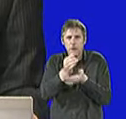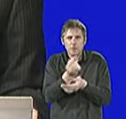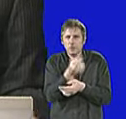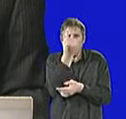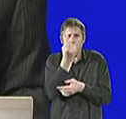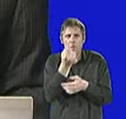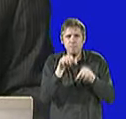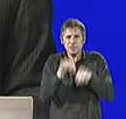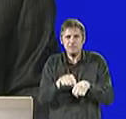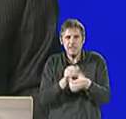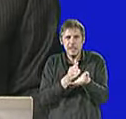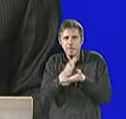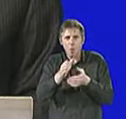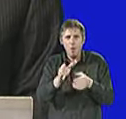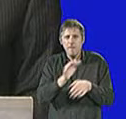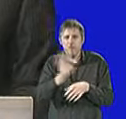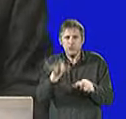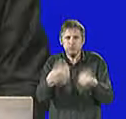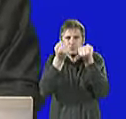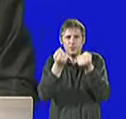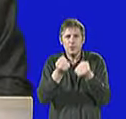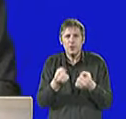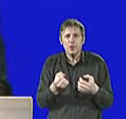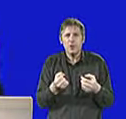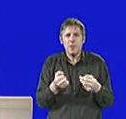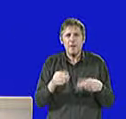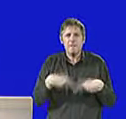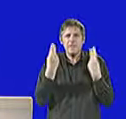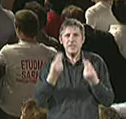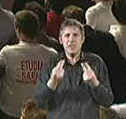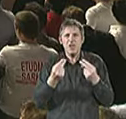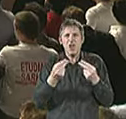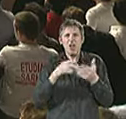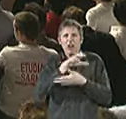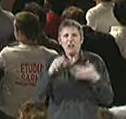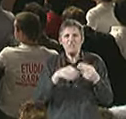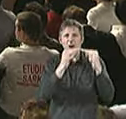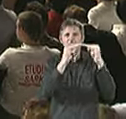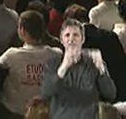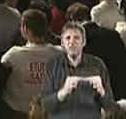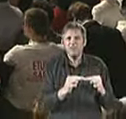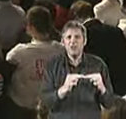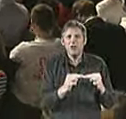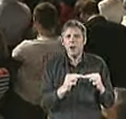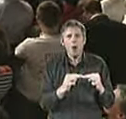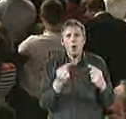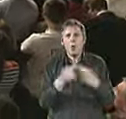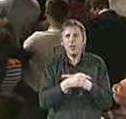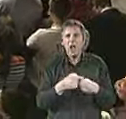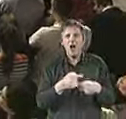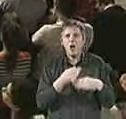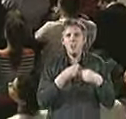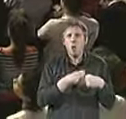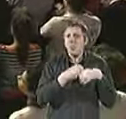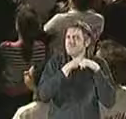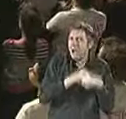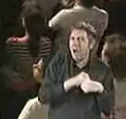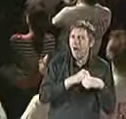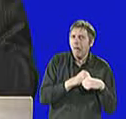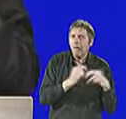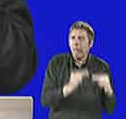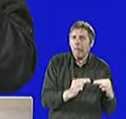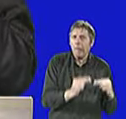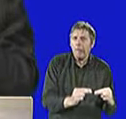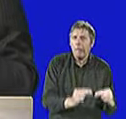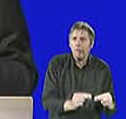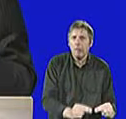notre pays. Répondre à la crise par la baisse du niveau de vie, c'est prendre le risque d'être entraîné toujours plus bas. C'est prendre le